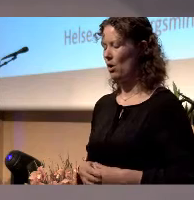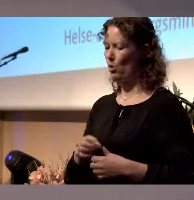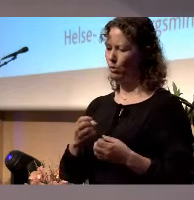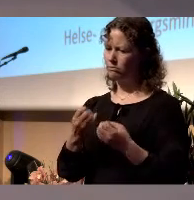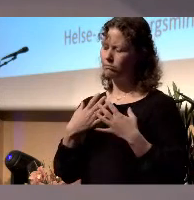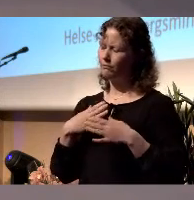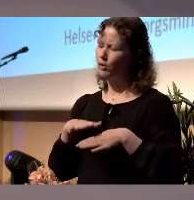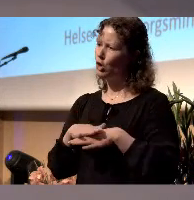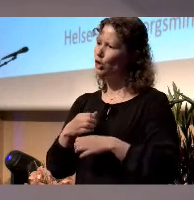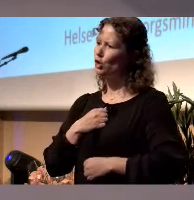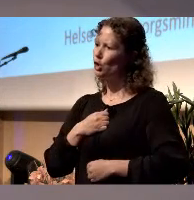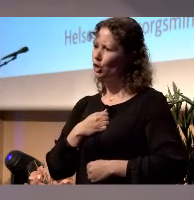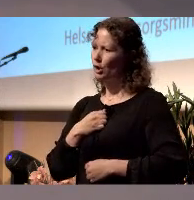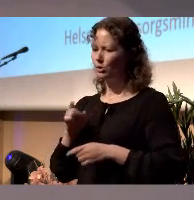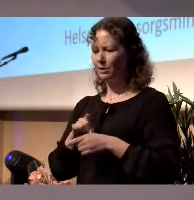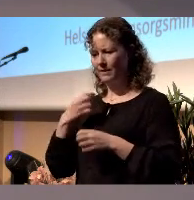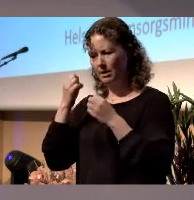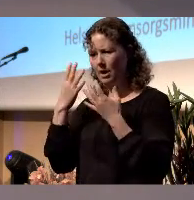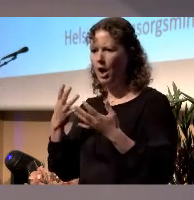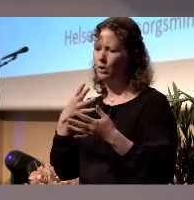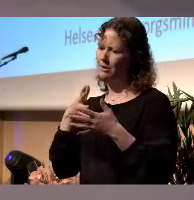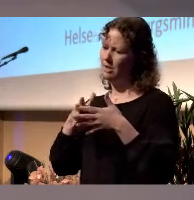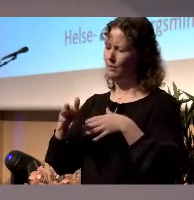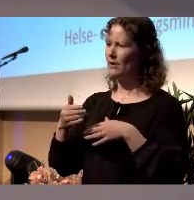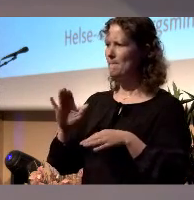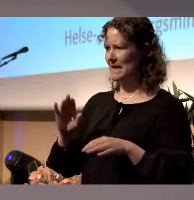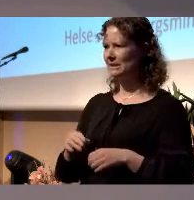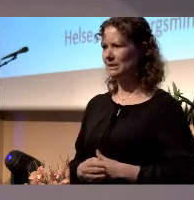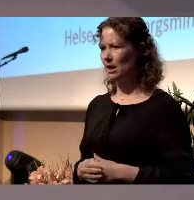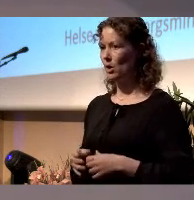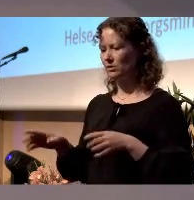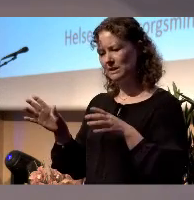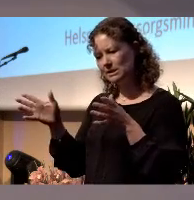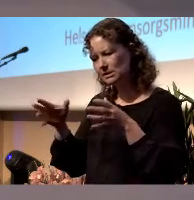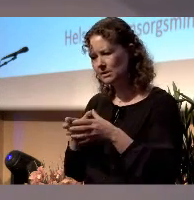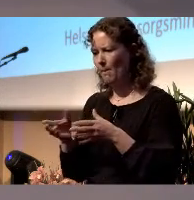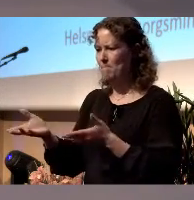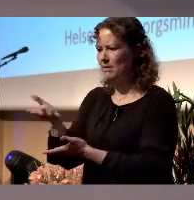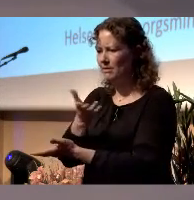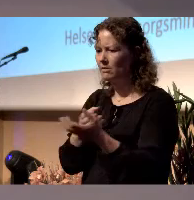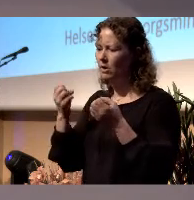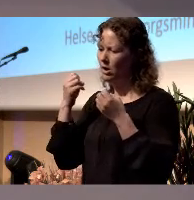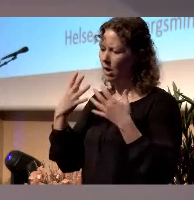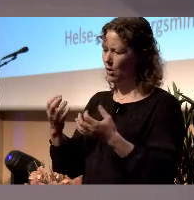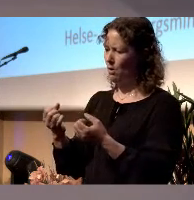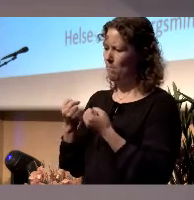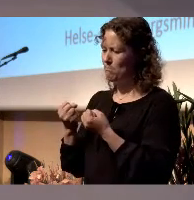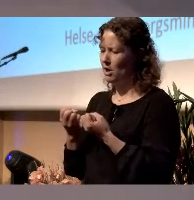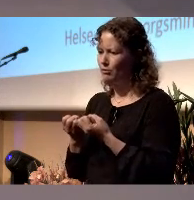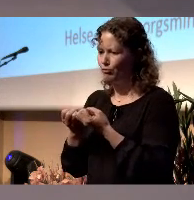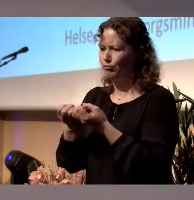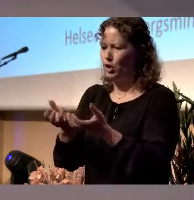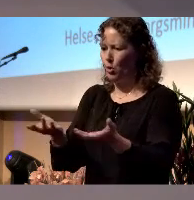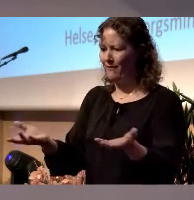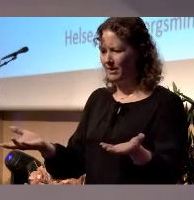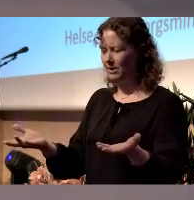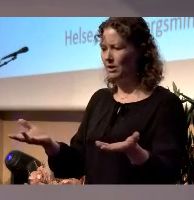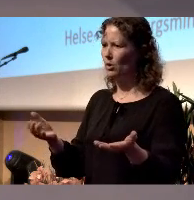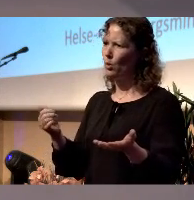meg trygg på at vi kan greie det meste. Sammen skal vi klare å flytte makt, og kanskje